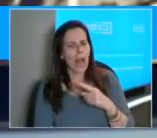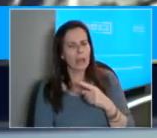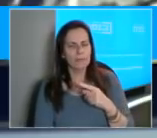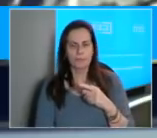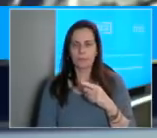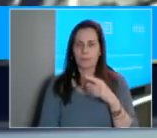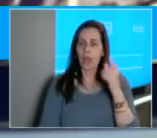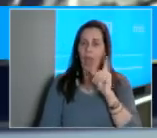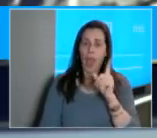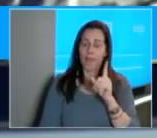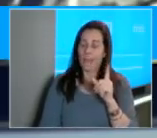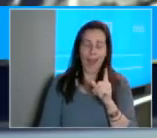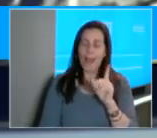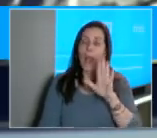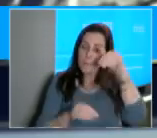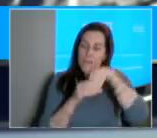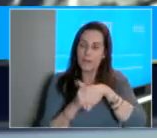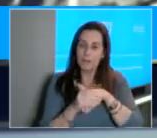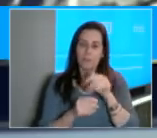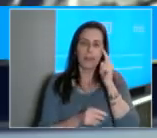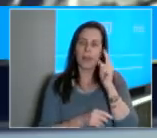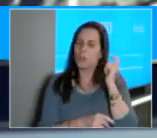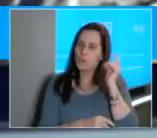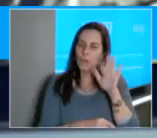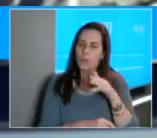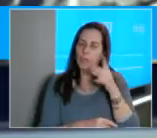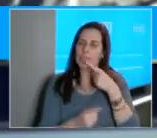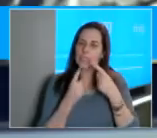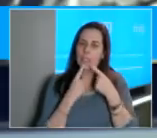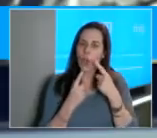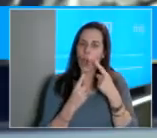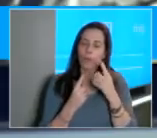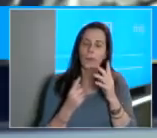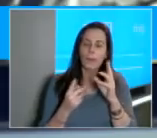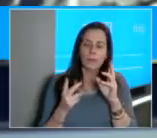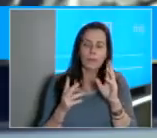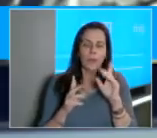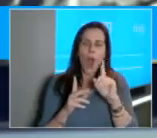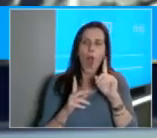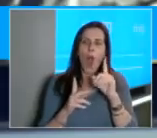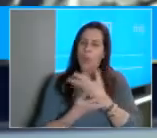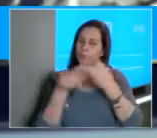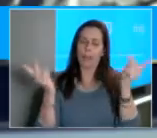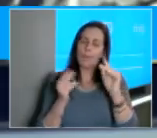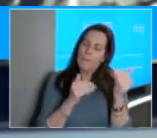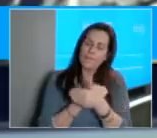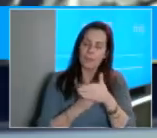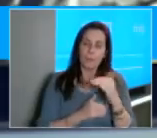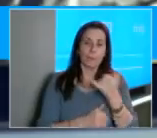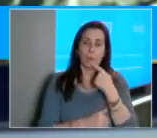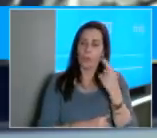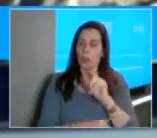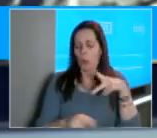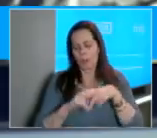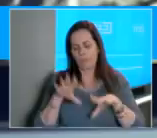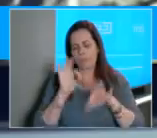תראי את זה, את לא תראי את זה בסיקור תקשורתי גלוי, את תשמעי את זה יותר בשיחות מסדרון, באופן סמוי יותר. הם תמיד יאמרו שהם